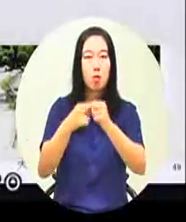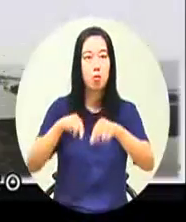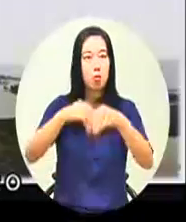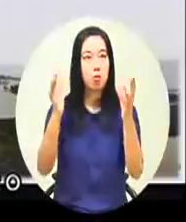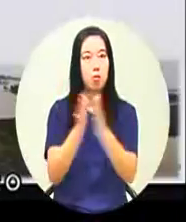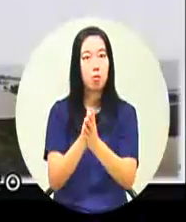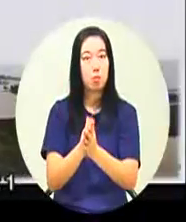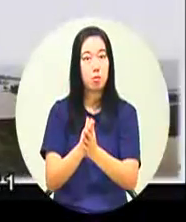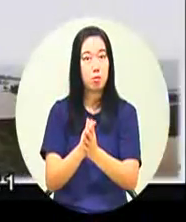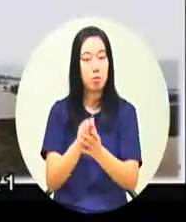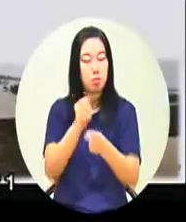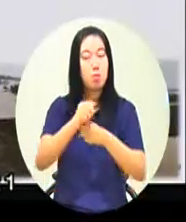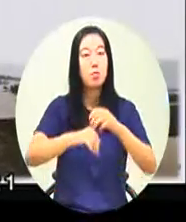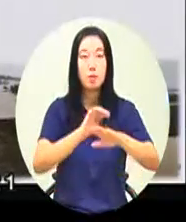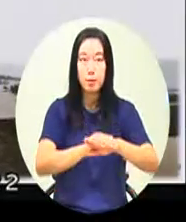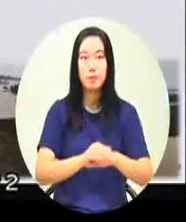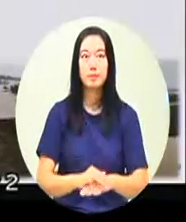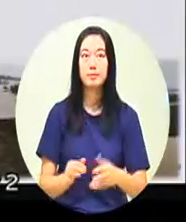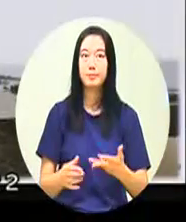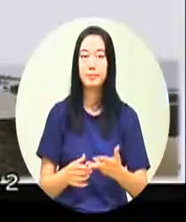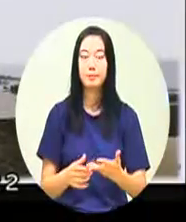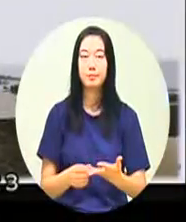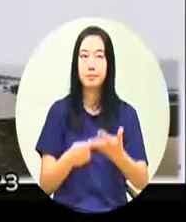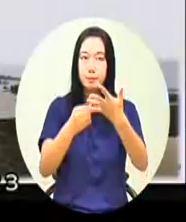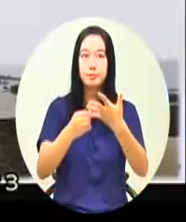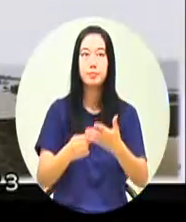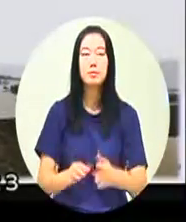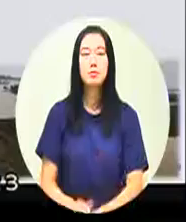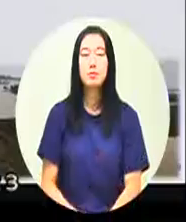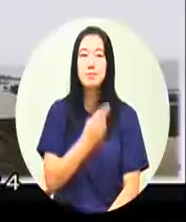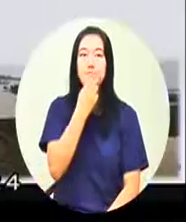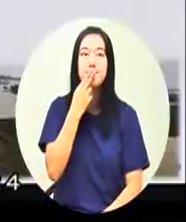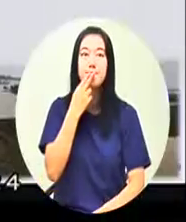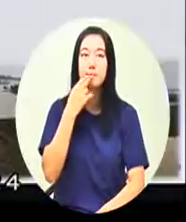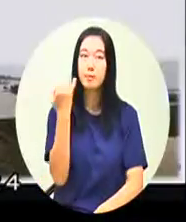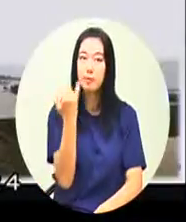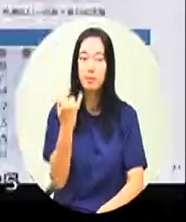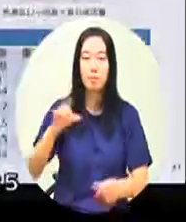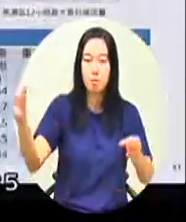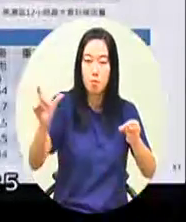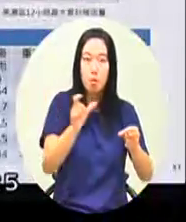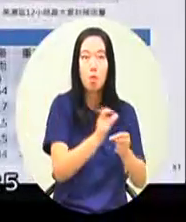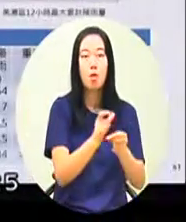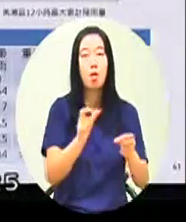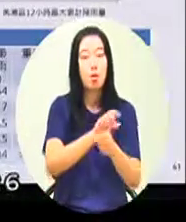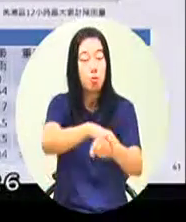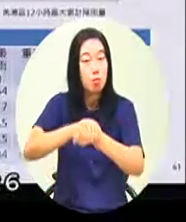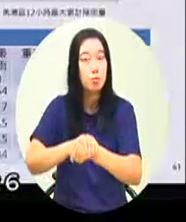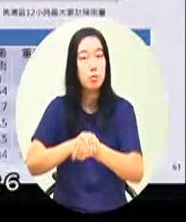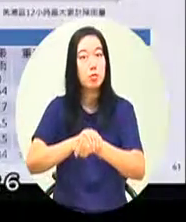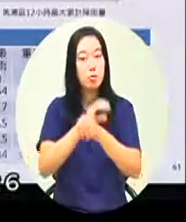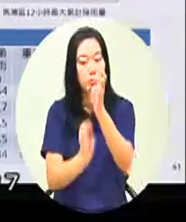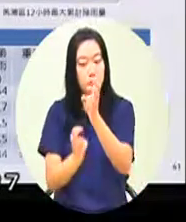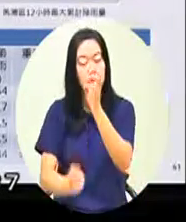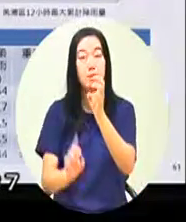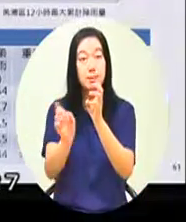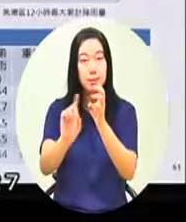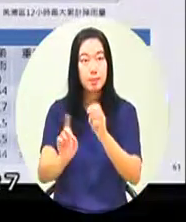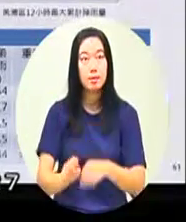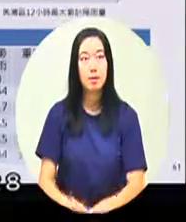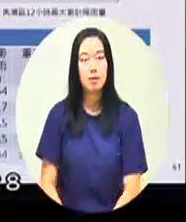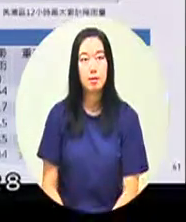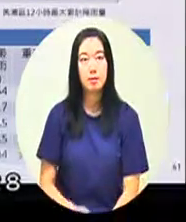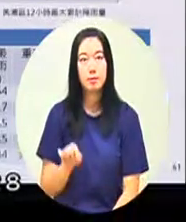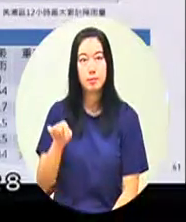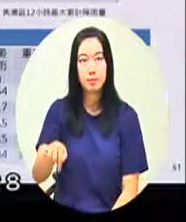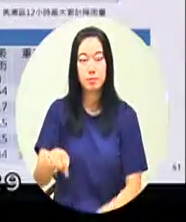一页。那梅基风灾后的一个救助，这上次我们在地方开说明会，那个，我们